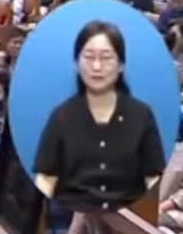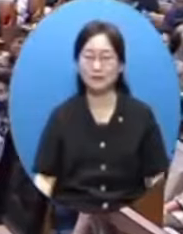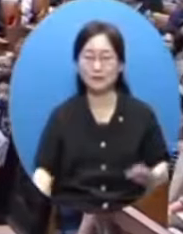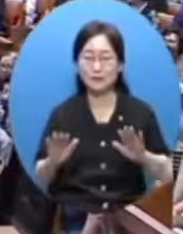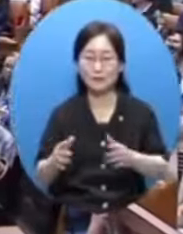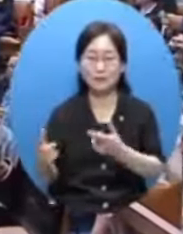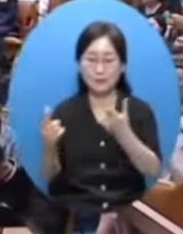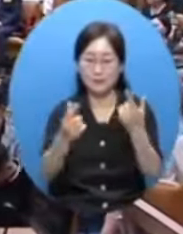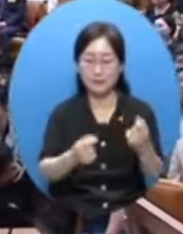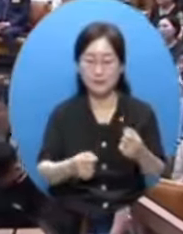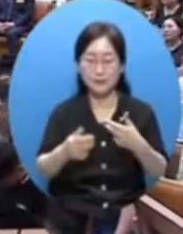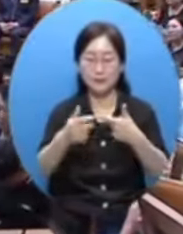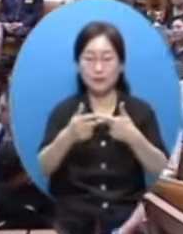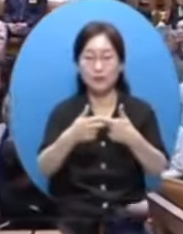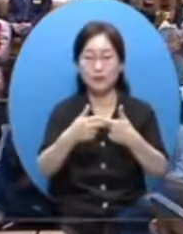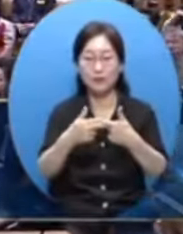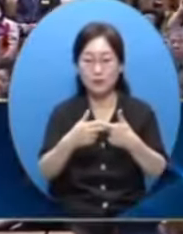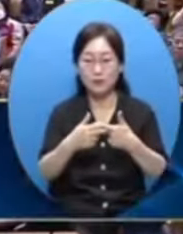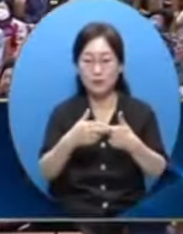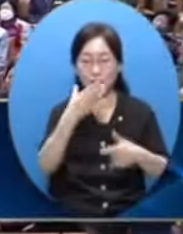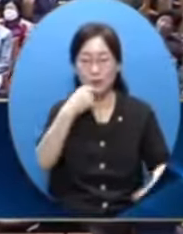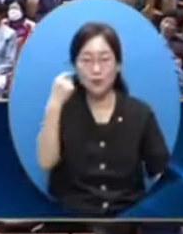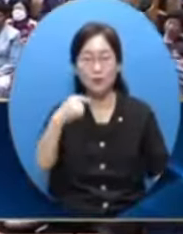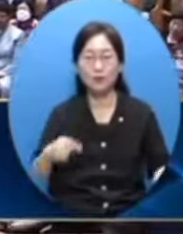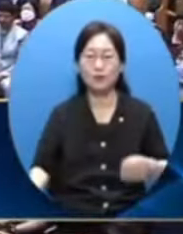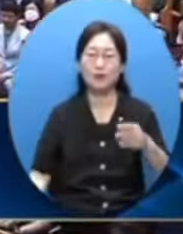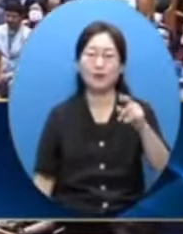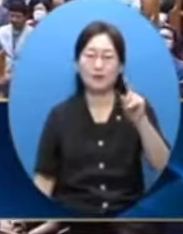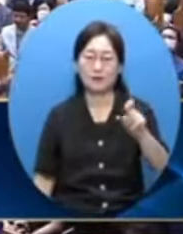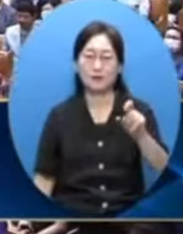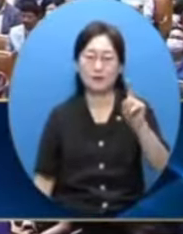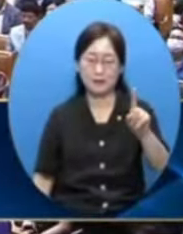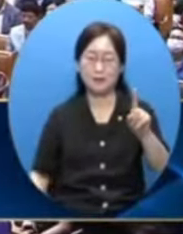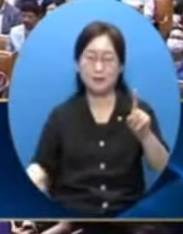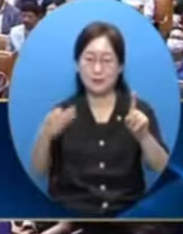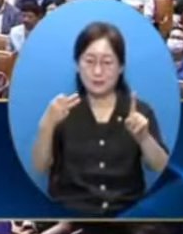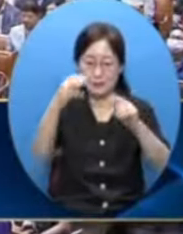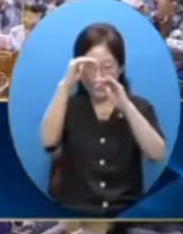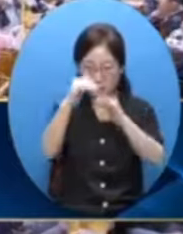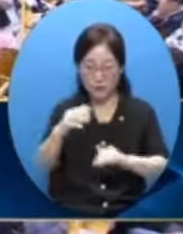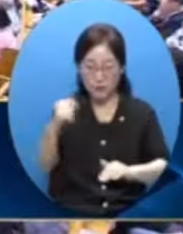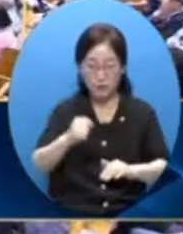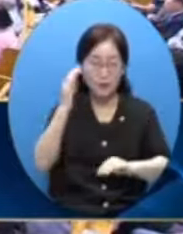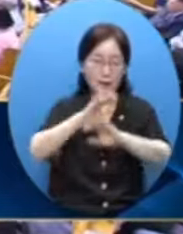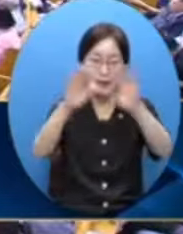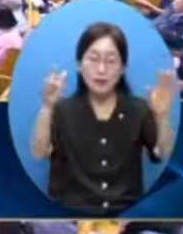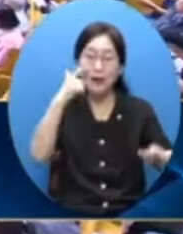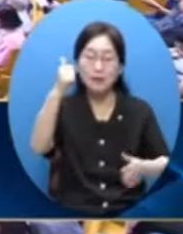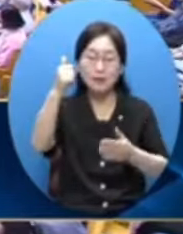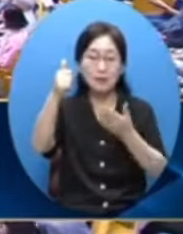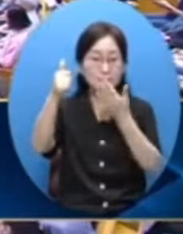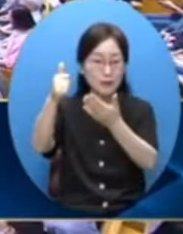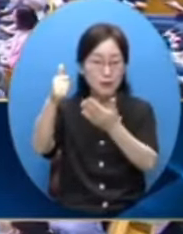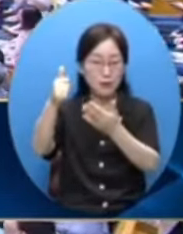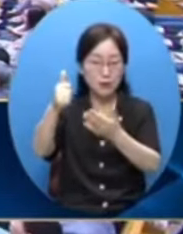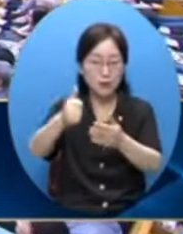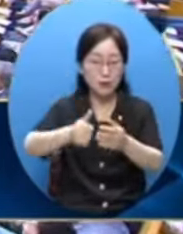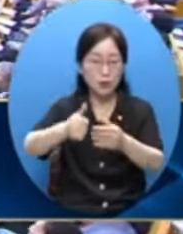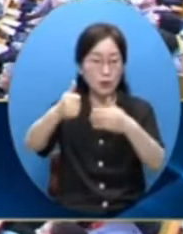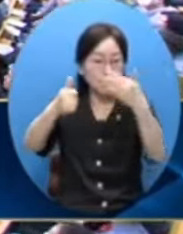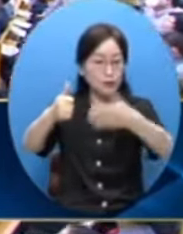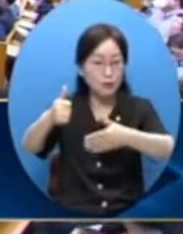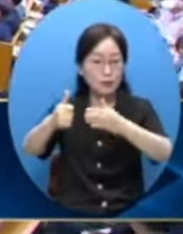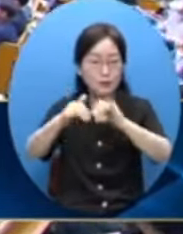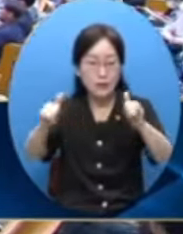오늘 전 여러분과 함께 누가복음 11장 13절 말씀을 본문으로 해서 하늘 아버지께서 구하는 자에게 이와 같은